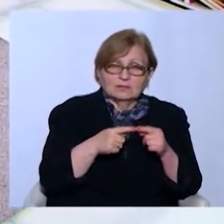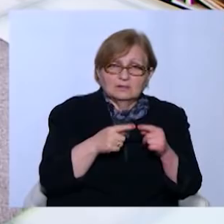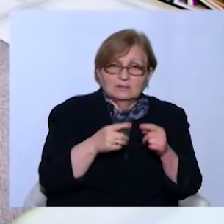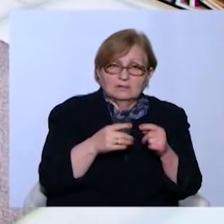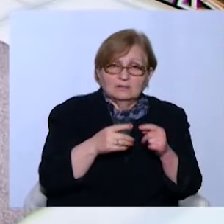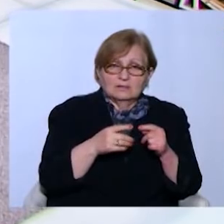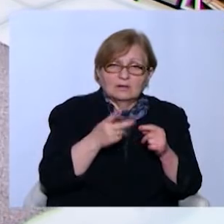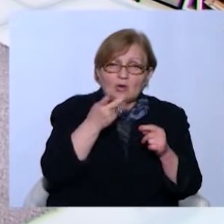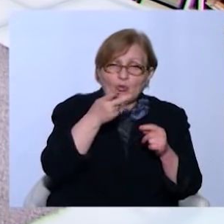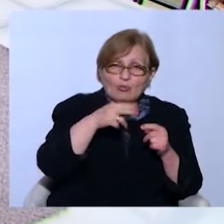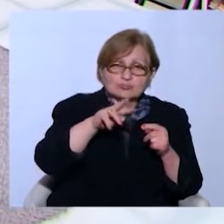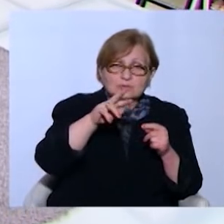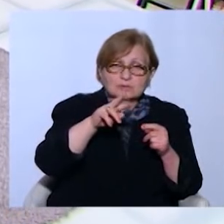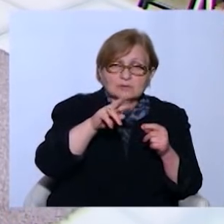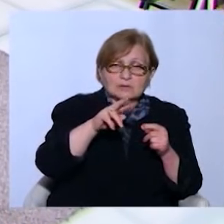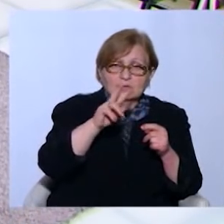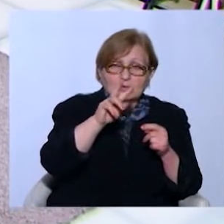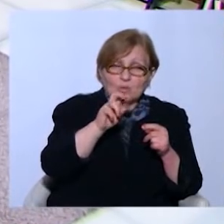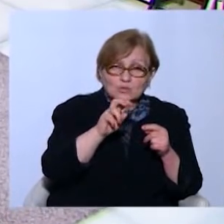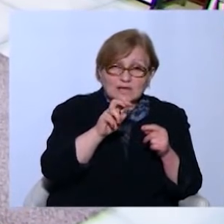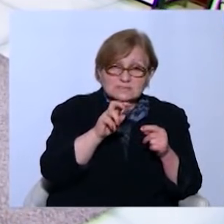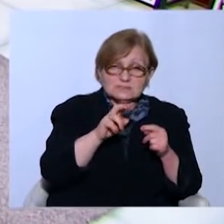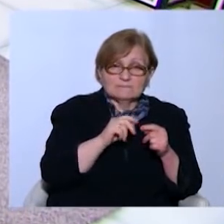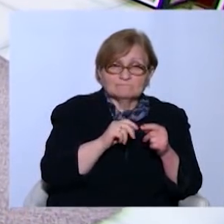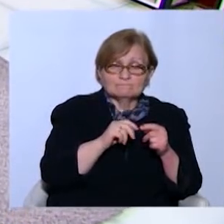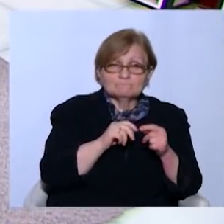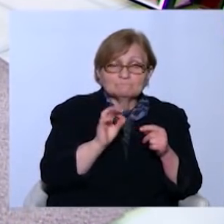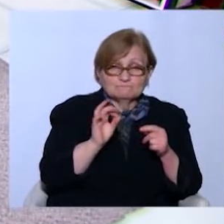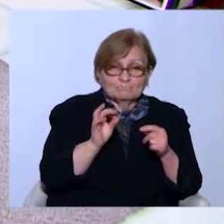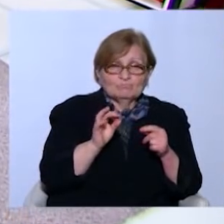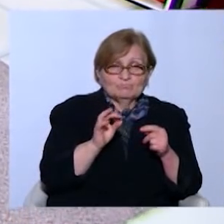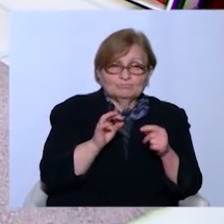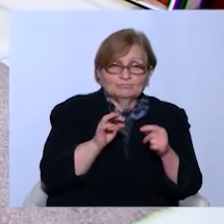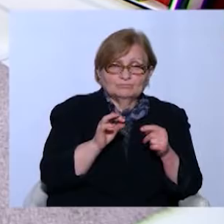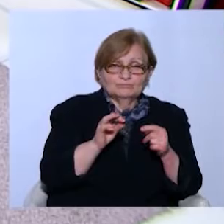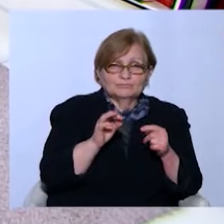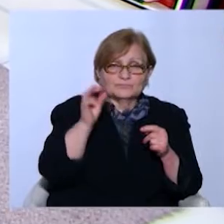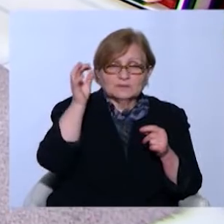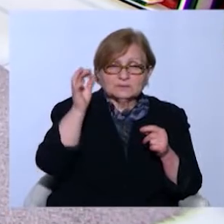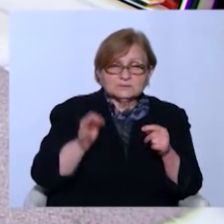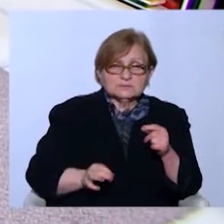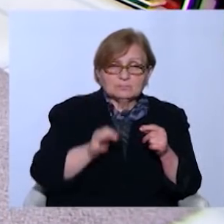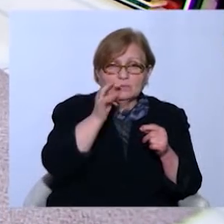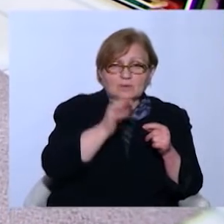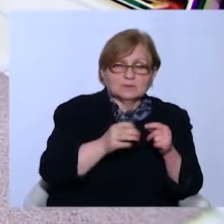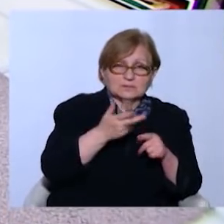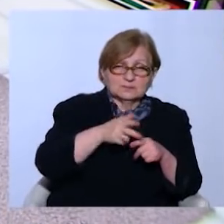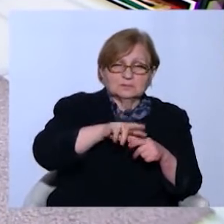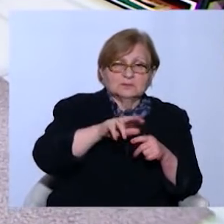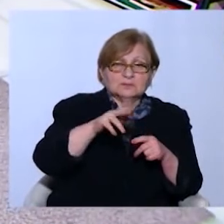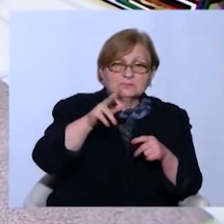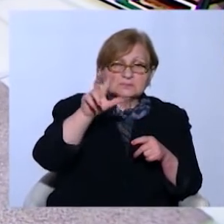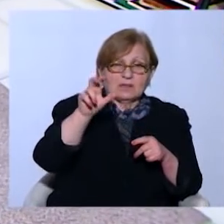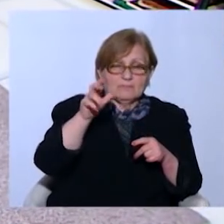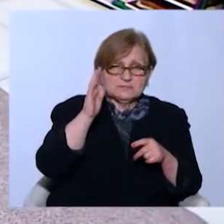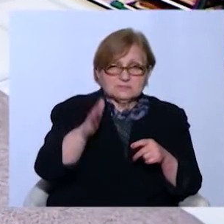ექნება 2ჯერ მეტი, ანუ 200, და სწორია, წიბო ექნება უკვე 3ჯერ მეტი, 300, ანუ